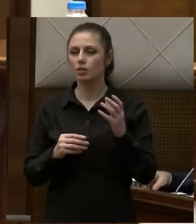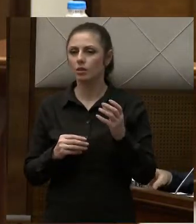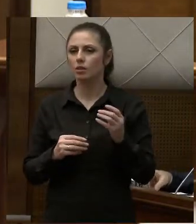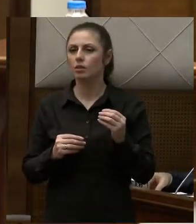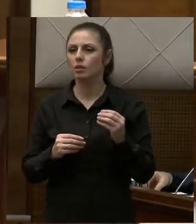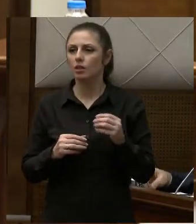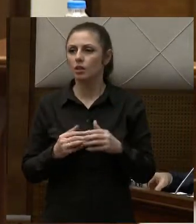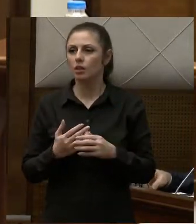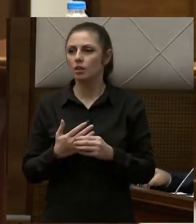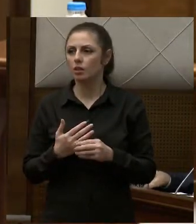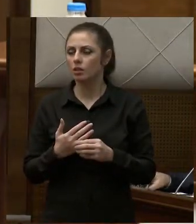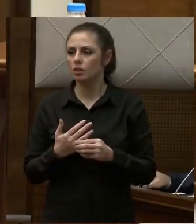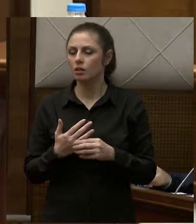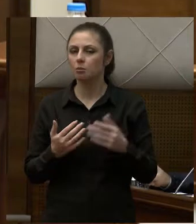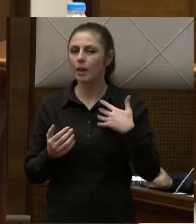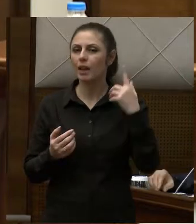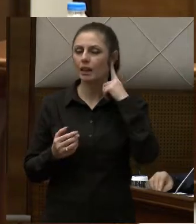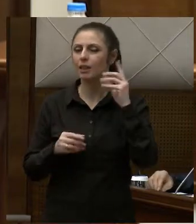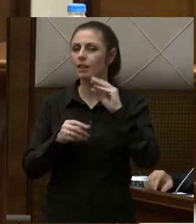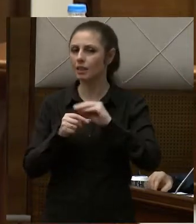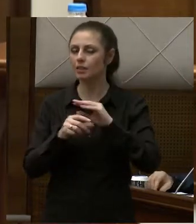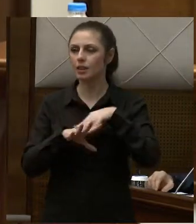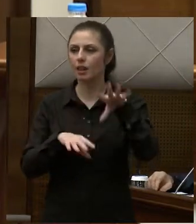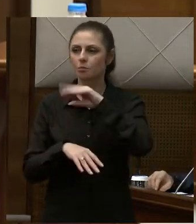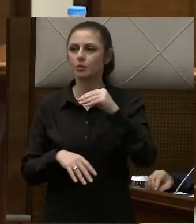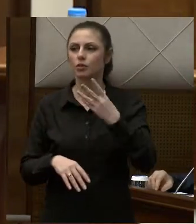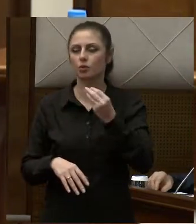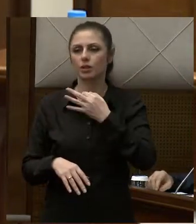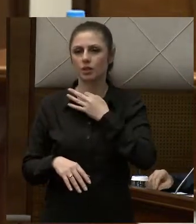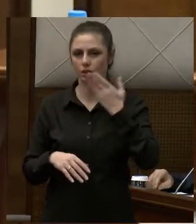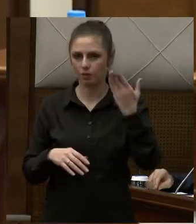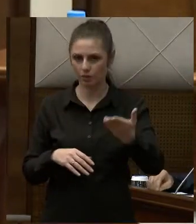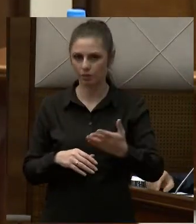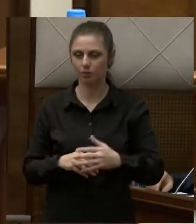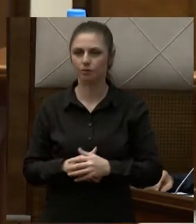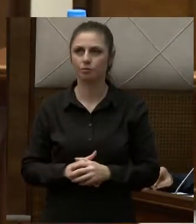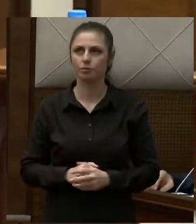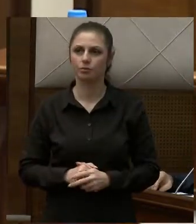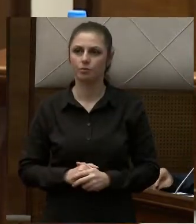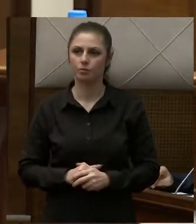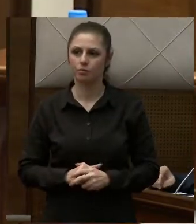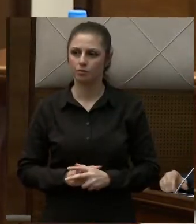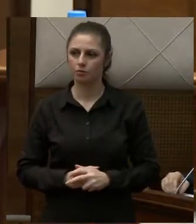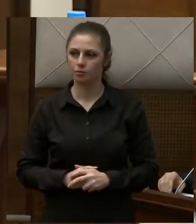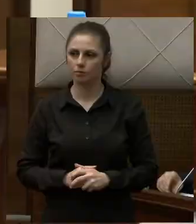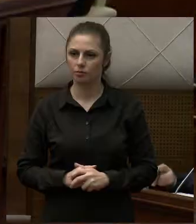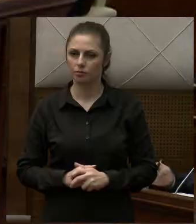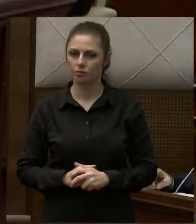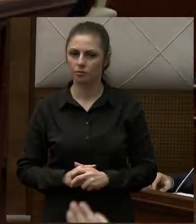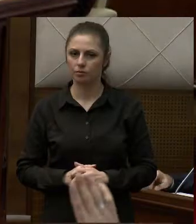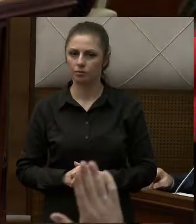yok. Beni dinlediğiniz için hepinize selam, saygılarımı iletiyorum. Teşekkür ediyorum. Teşekkür ediyorum.